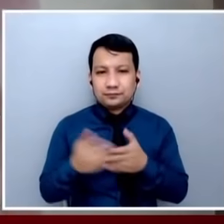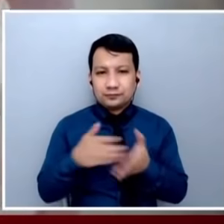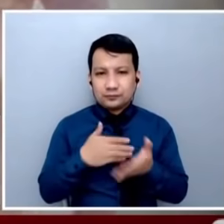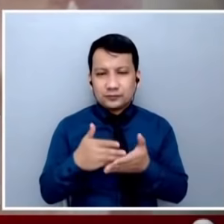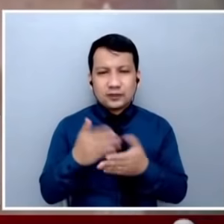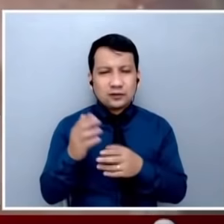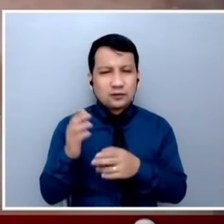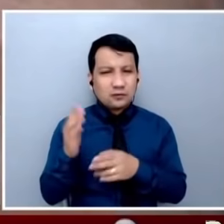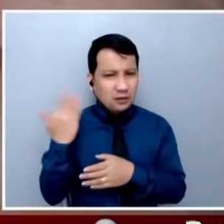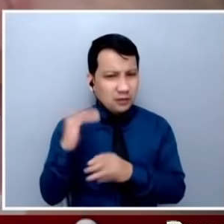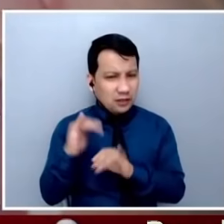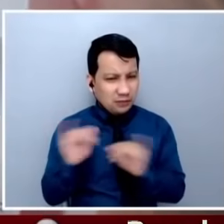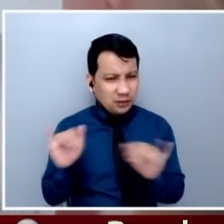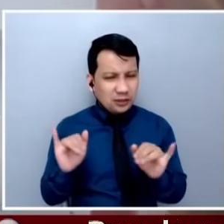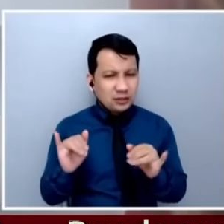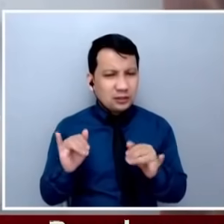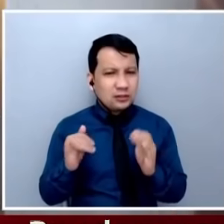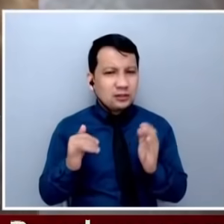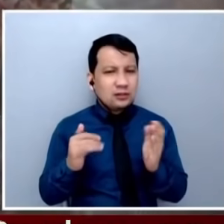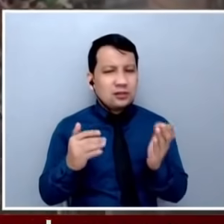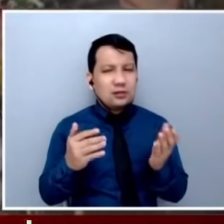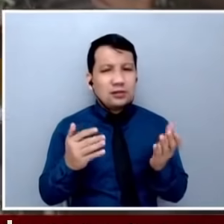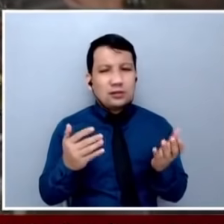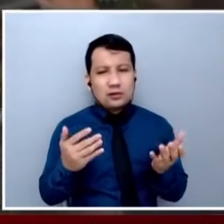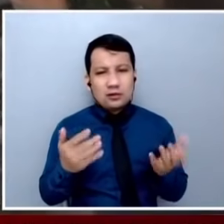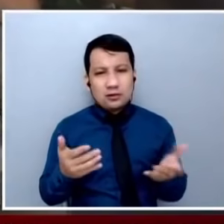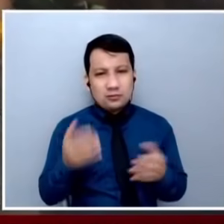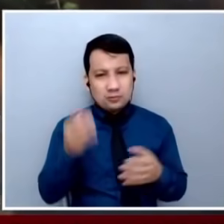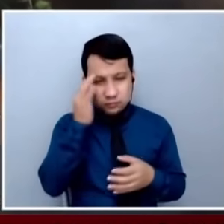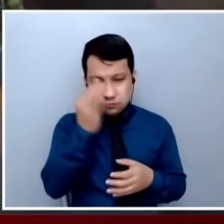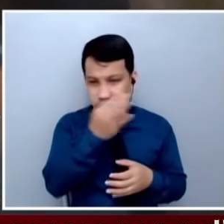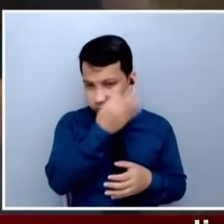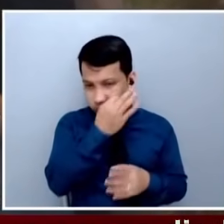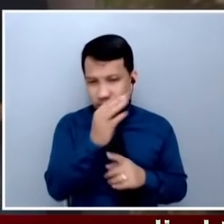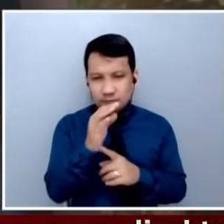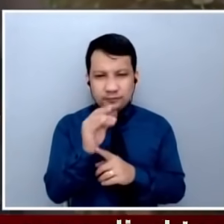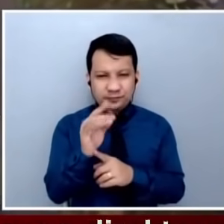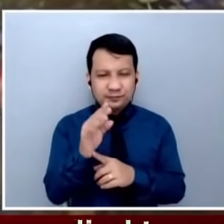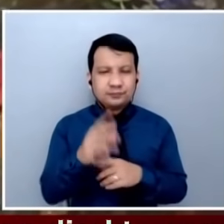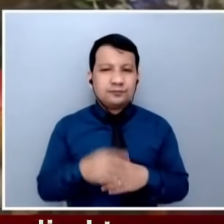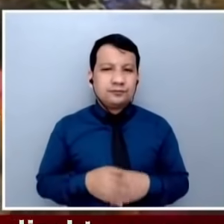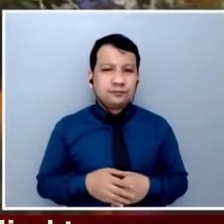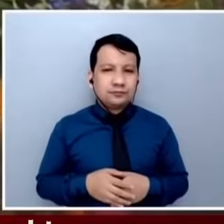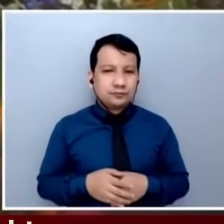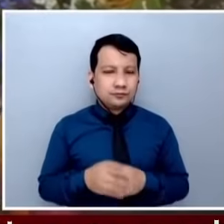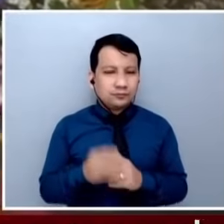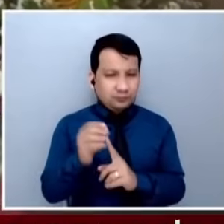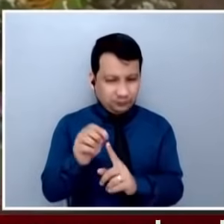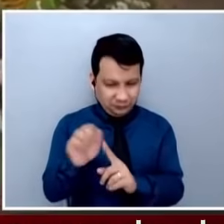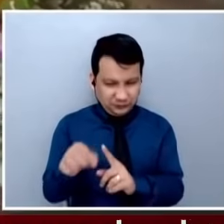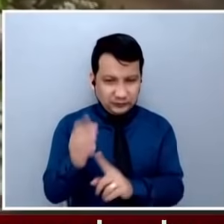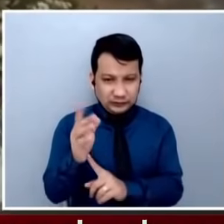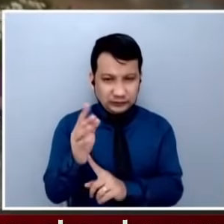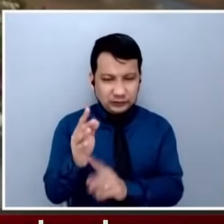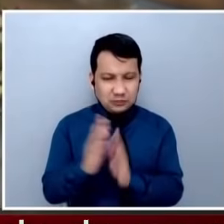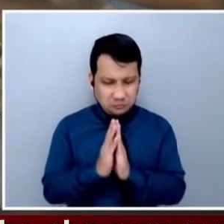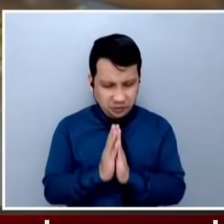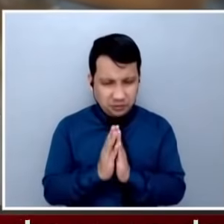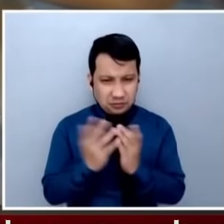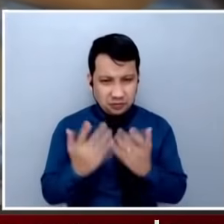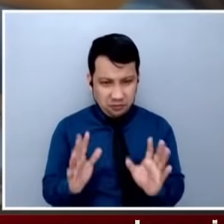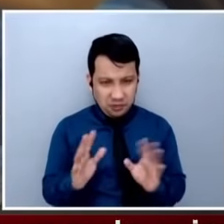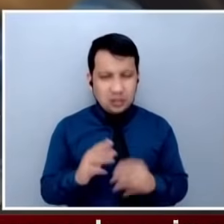dinadala namin ng cake, tapos bulaklak, kandila. Tapos nasisindi lang po kami, nagdadasal. So, after po